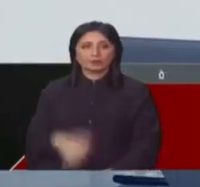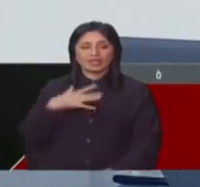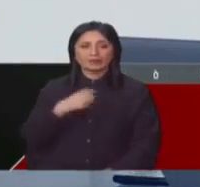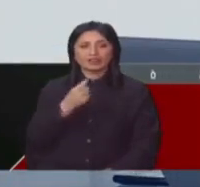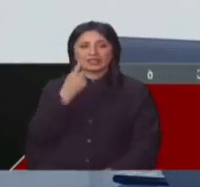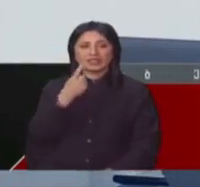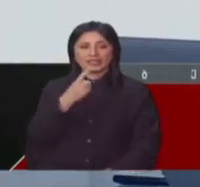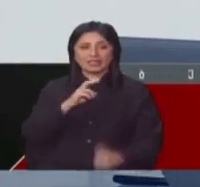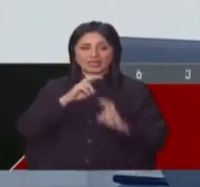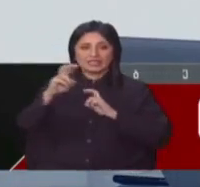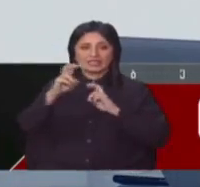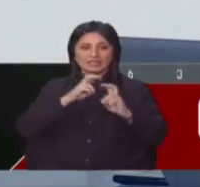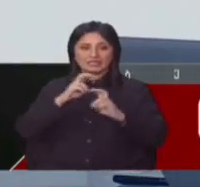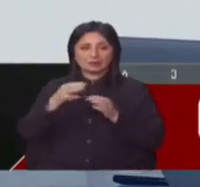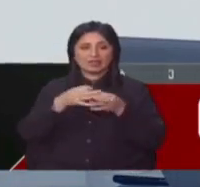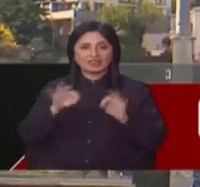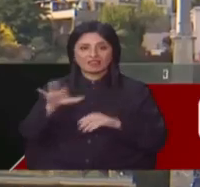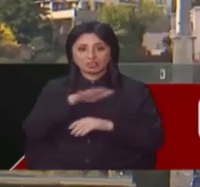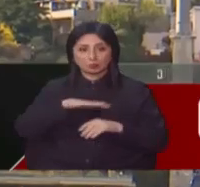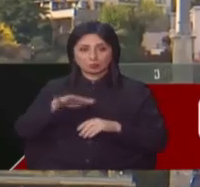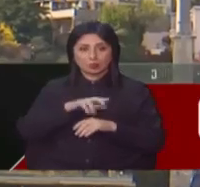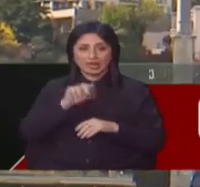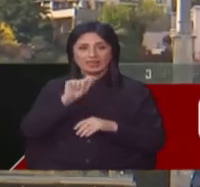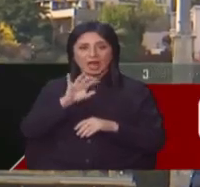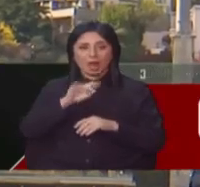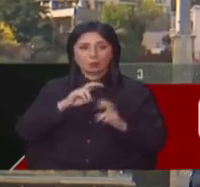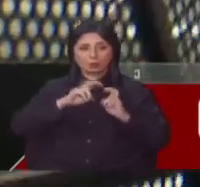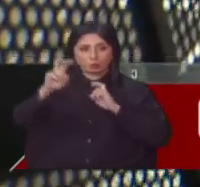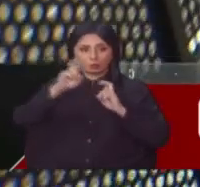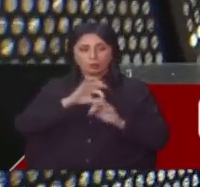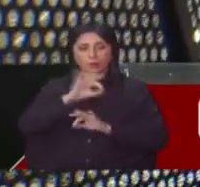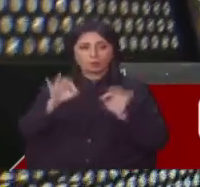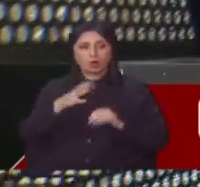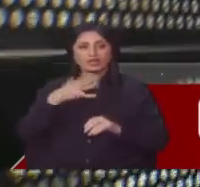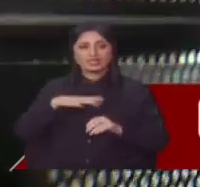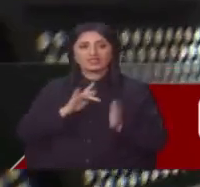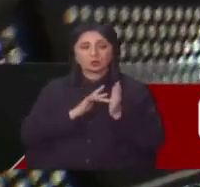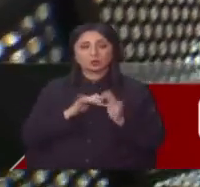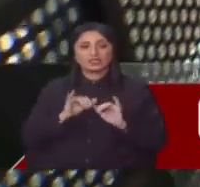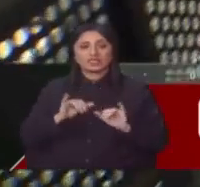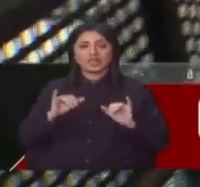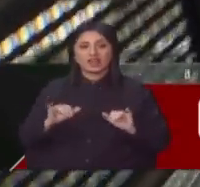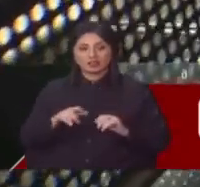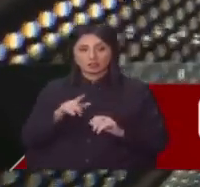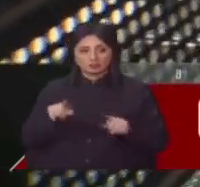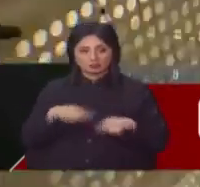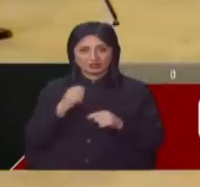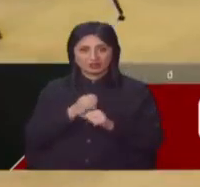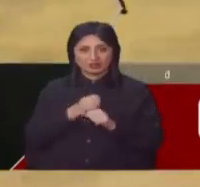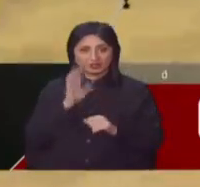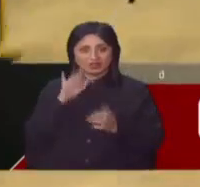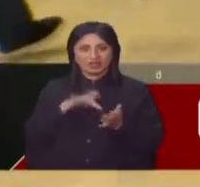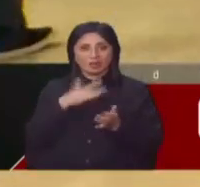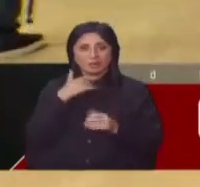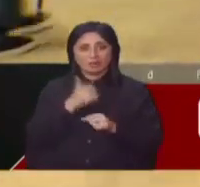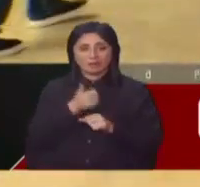Tbilisi de verti sabagiro gzashe emateba is tavisuplebis moidans taboris khetan dakavshirebs proekti romelis sakartvelos turizmis ganvitarebis fondma ganakhortsela dges